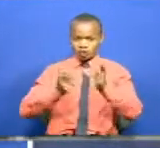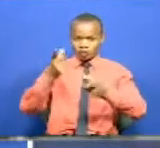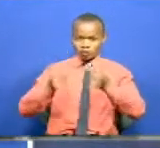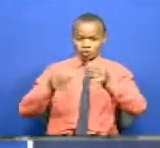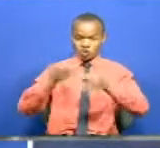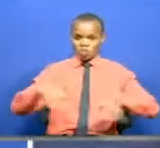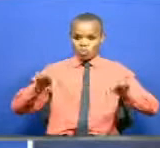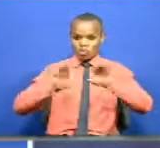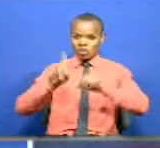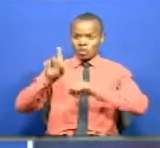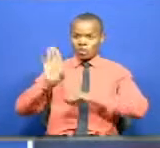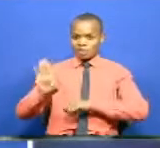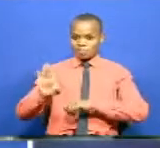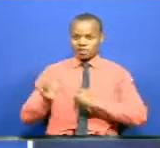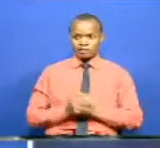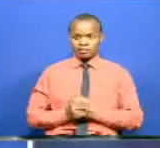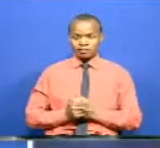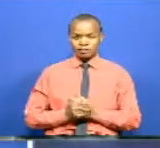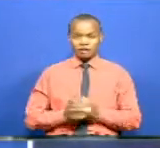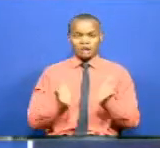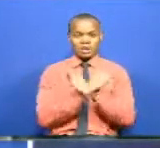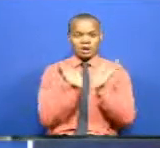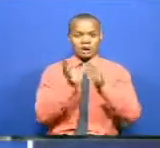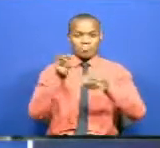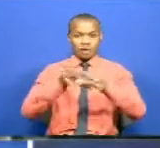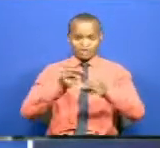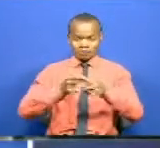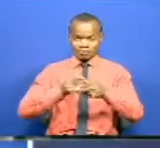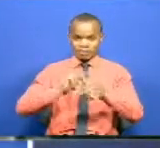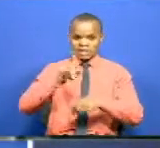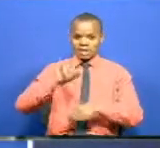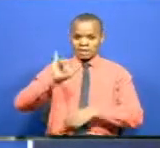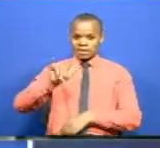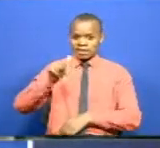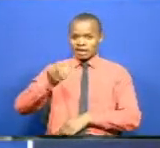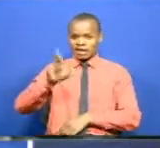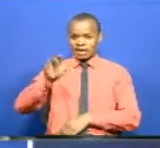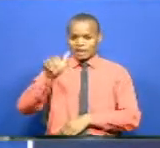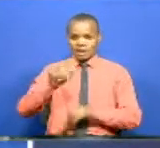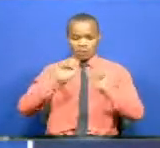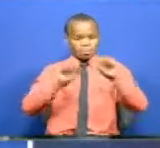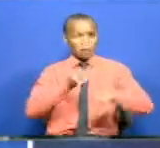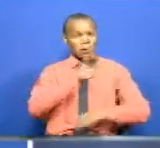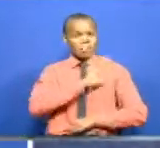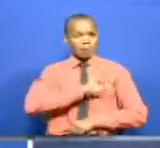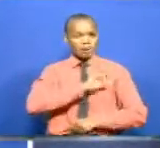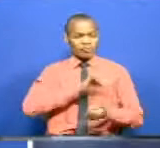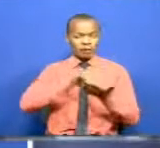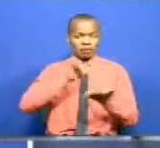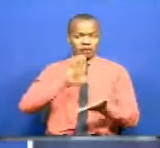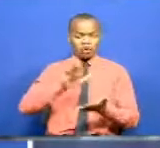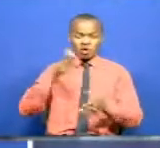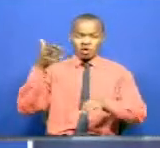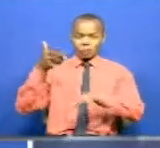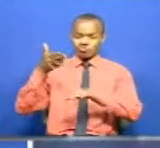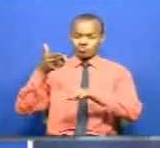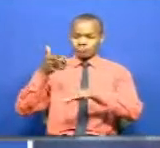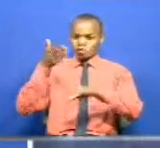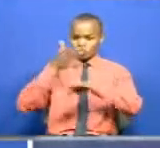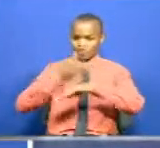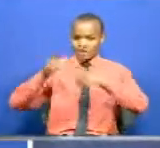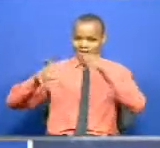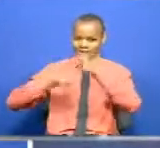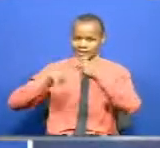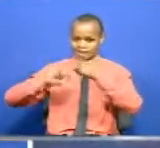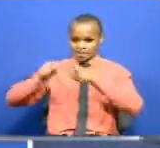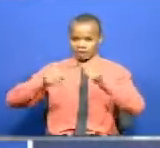1. Kampuni hiyo kwa jina Ziara Dairy itawafaidi pakubwa zaidi ya wafugaji 6,000 katika kaunti hiyo. Gavana